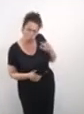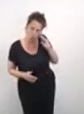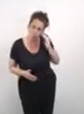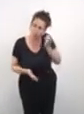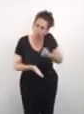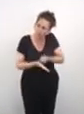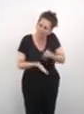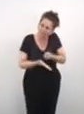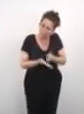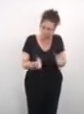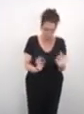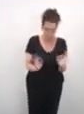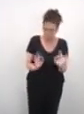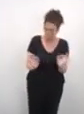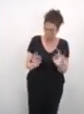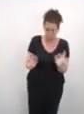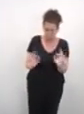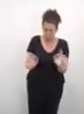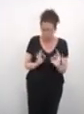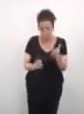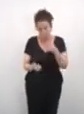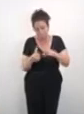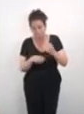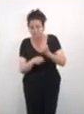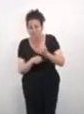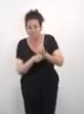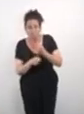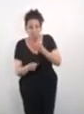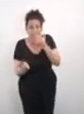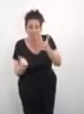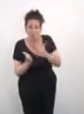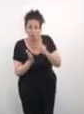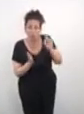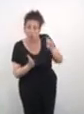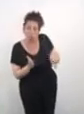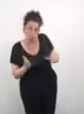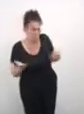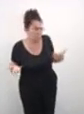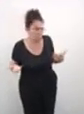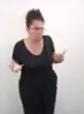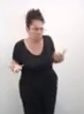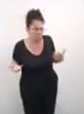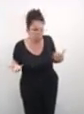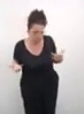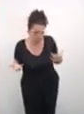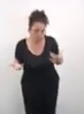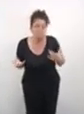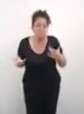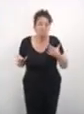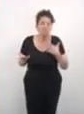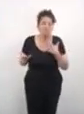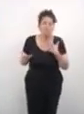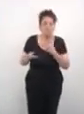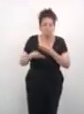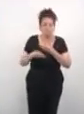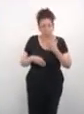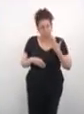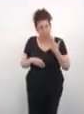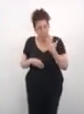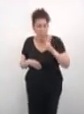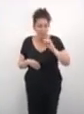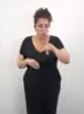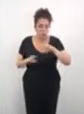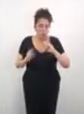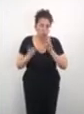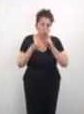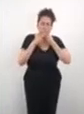et d'amélioration de leurs conditions de travail. La question de l'armement létal ne doit être ni d'un totem ni un tabou, Monsieur le maire l'a